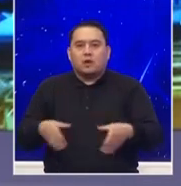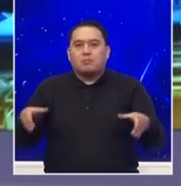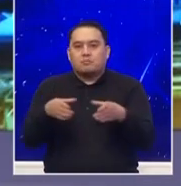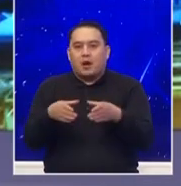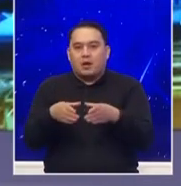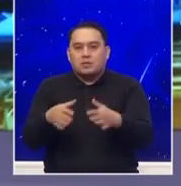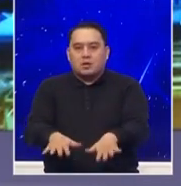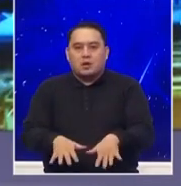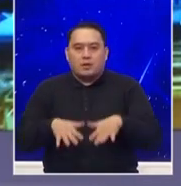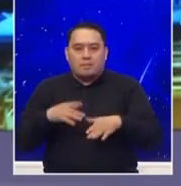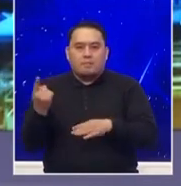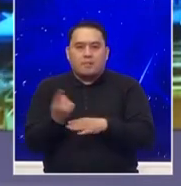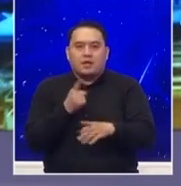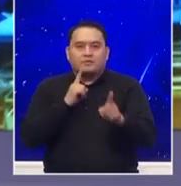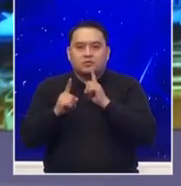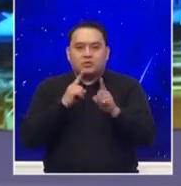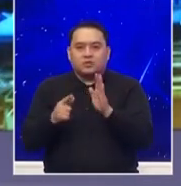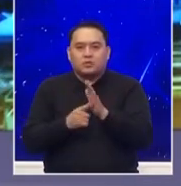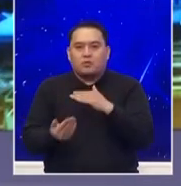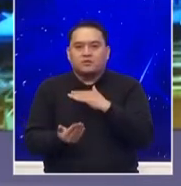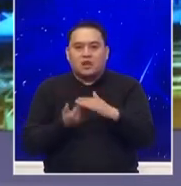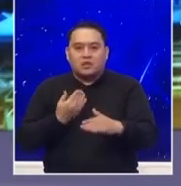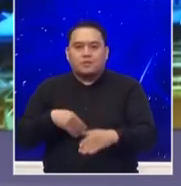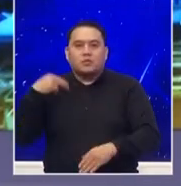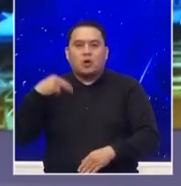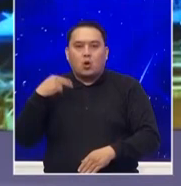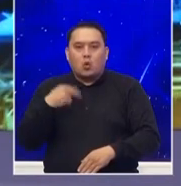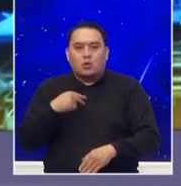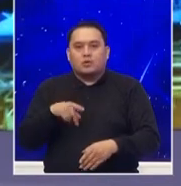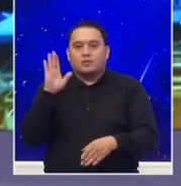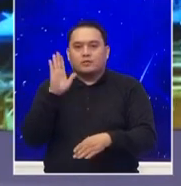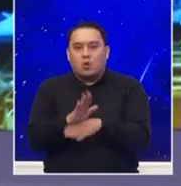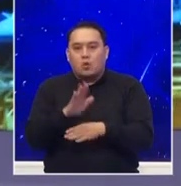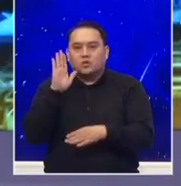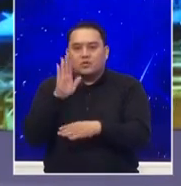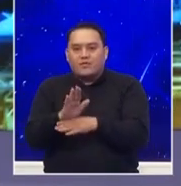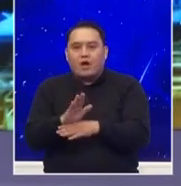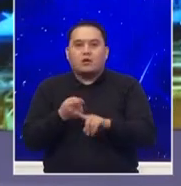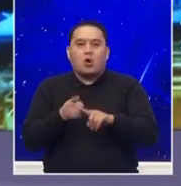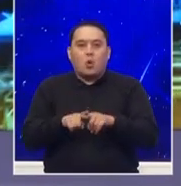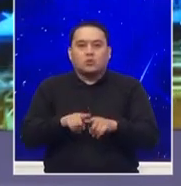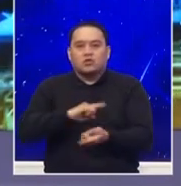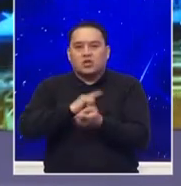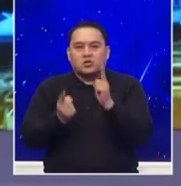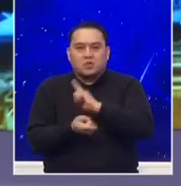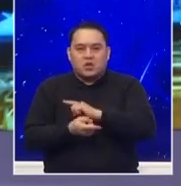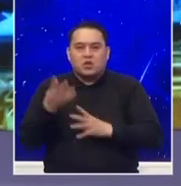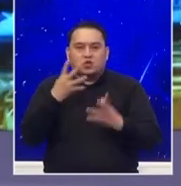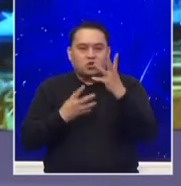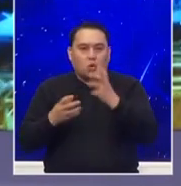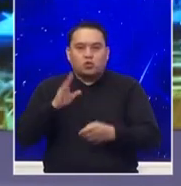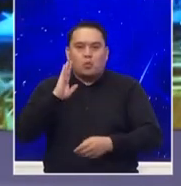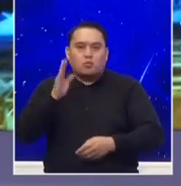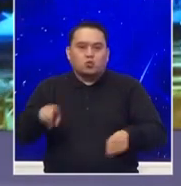палат парламента на первой сессии 7-го созыва. Касым-Жомарт Токаев затронул ряд сфер, в которых ожидаются серьезные изменения.